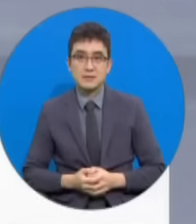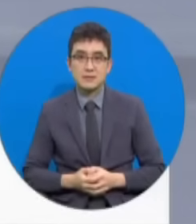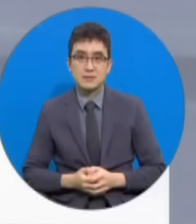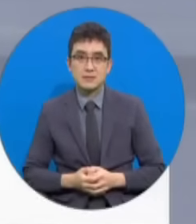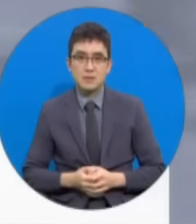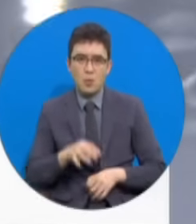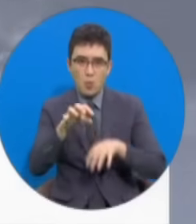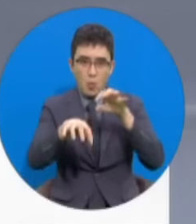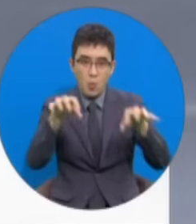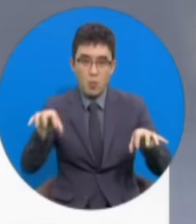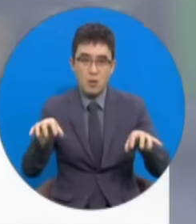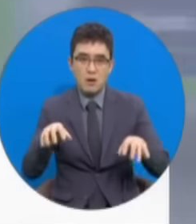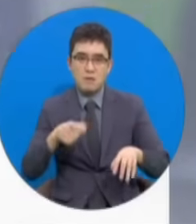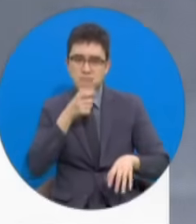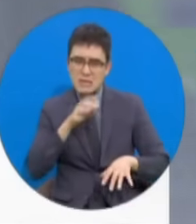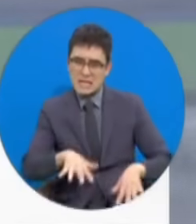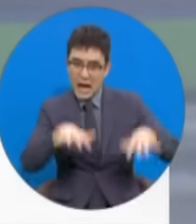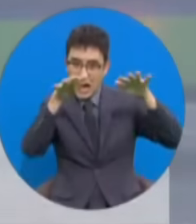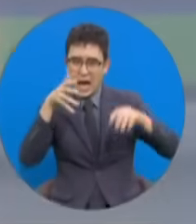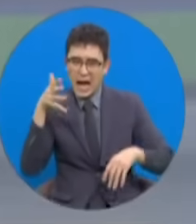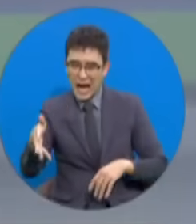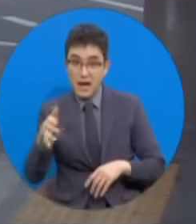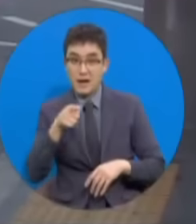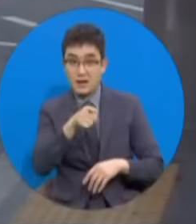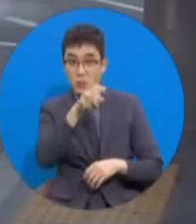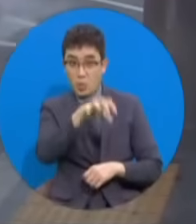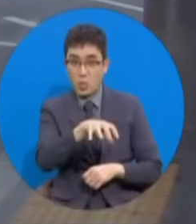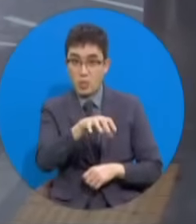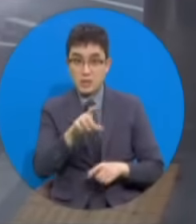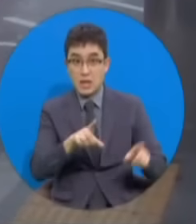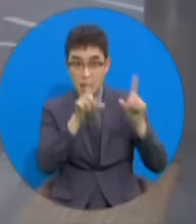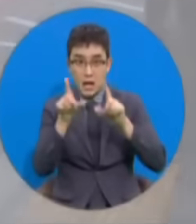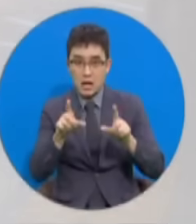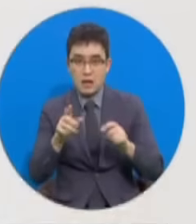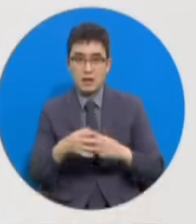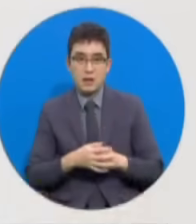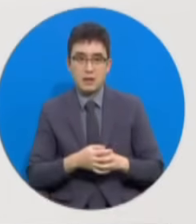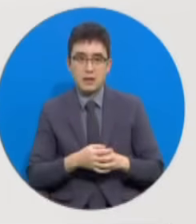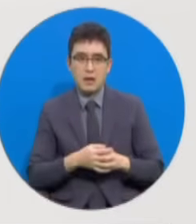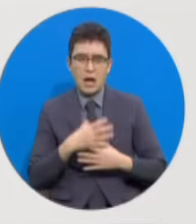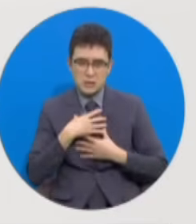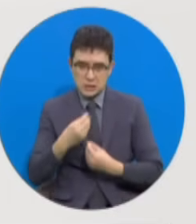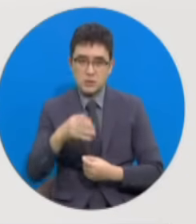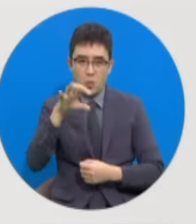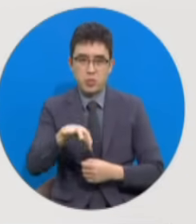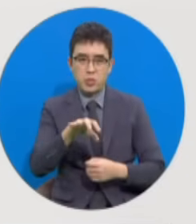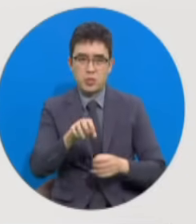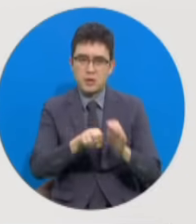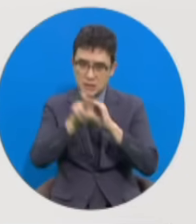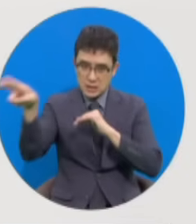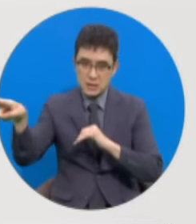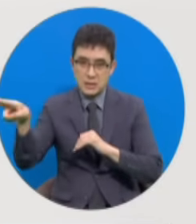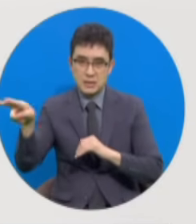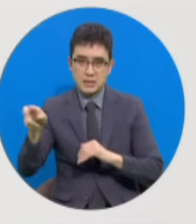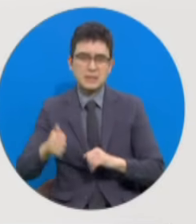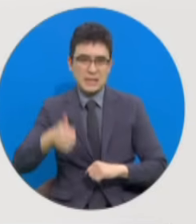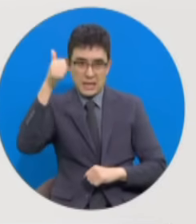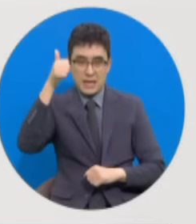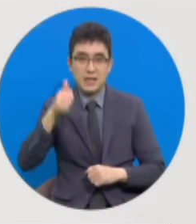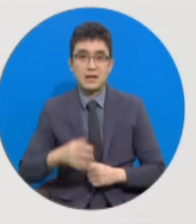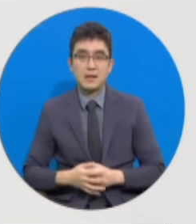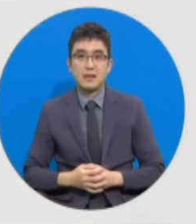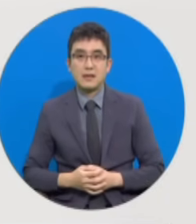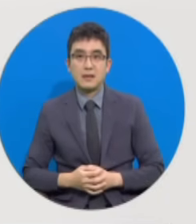지역들, 상습 침수 구역에 있는 사람들은 평상시에 좀 안전한 곳으로 이동할 것을 미리미리 좀 파악을 하시는 게 굉장히 좋겠는데요.